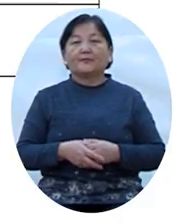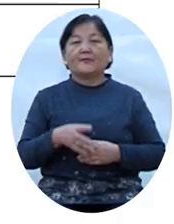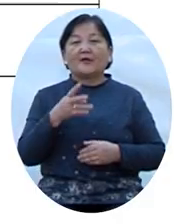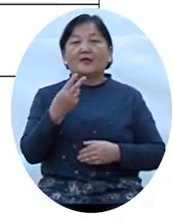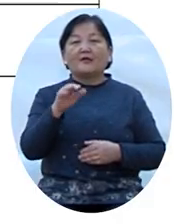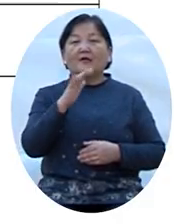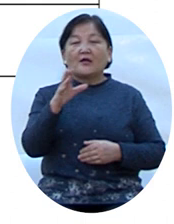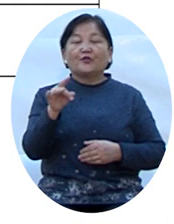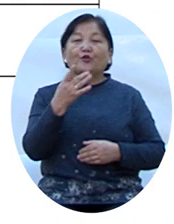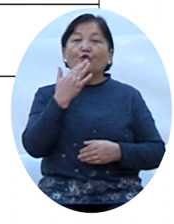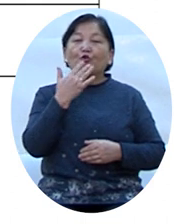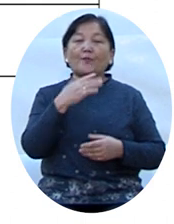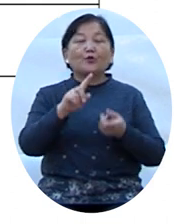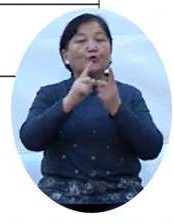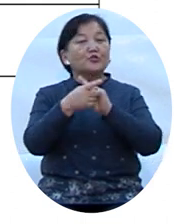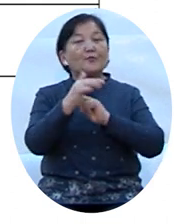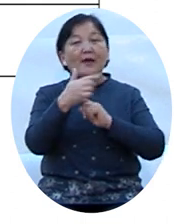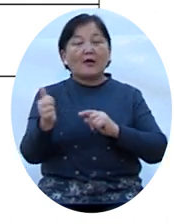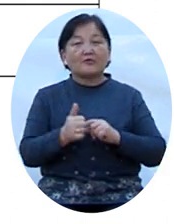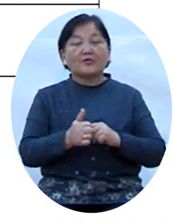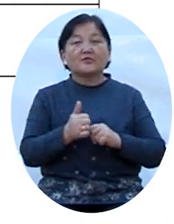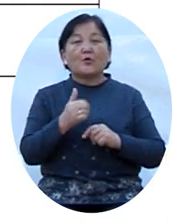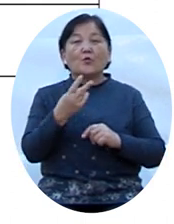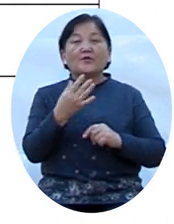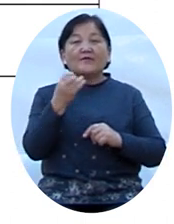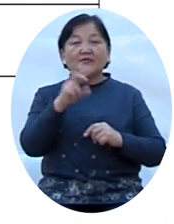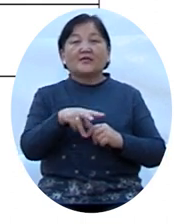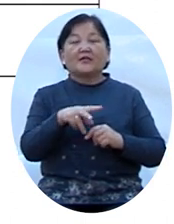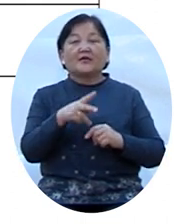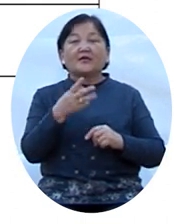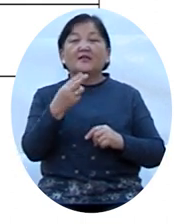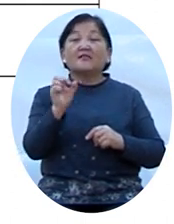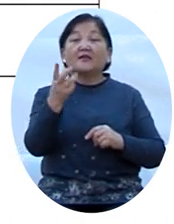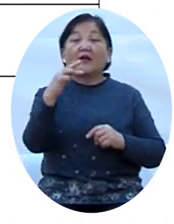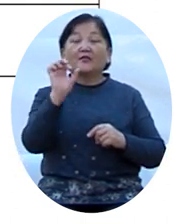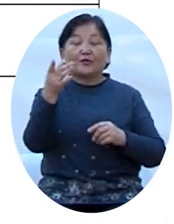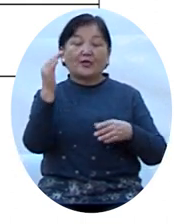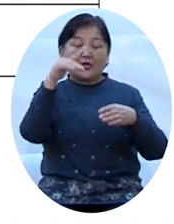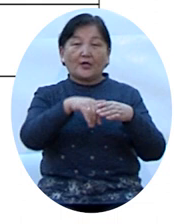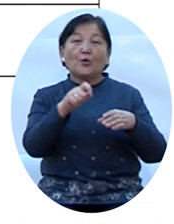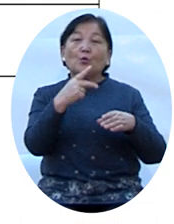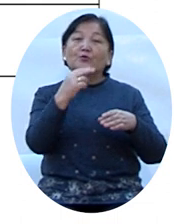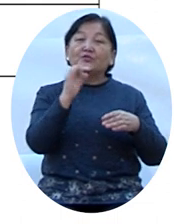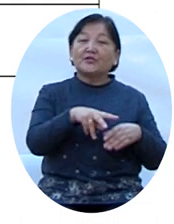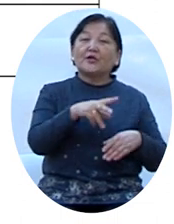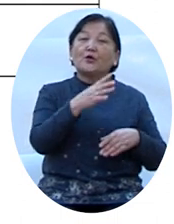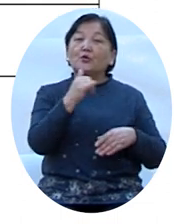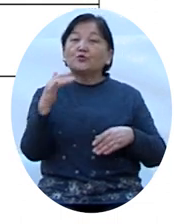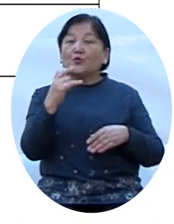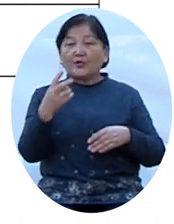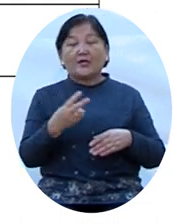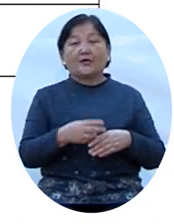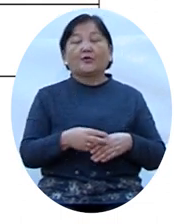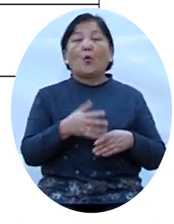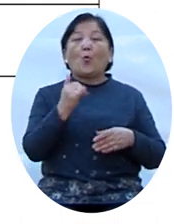индикаторын өнгө өөрчлөгдөж байгаа учраас эндээс универсал индикаторыг ашиглан хүчил суурийн уусмал явагдсныг шалгаж болдог